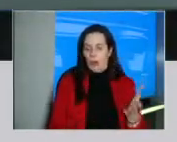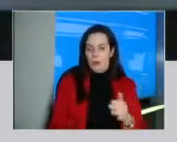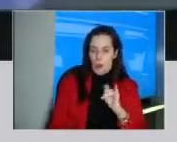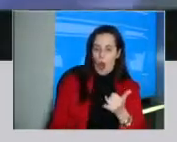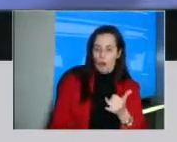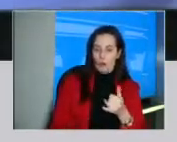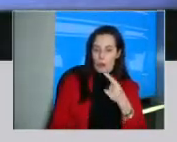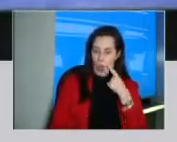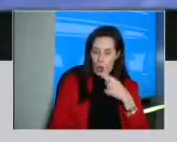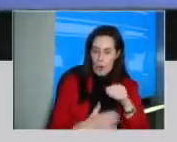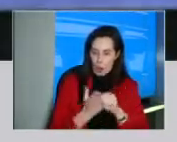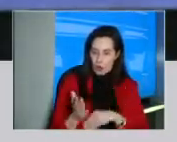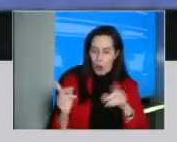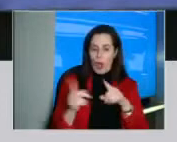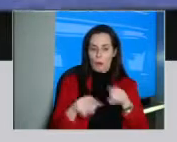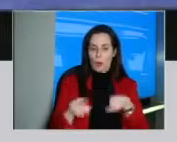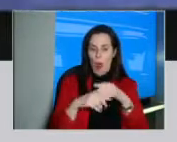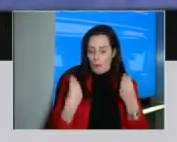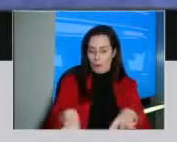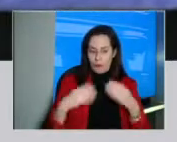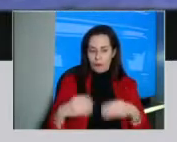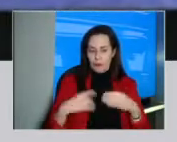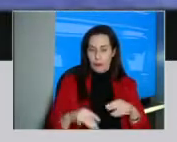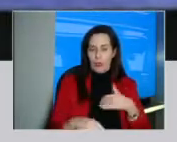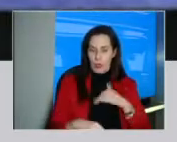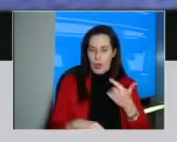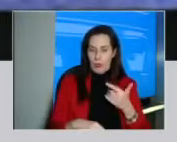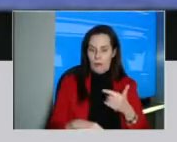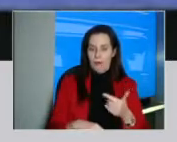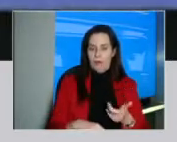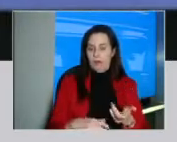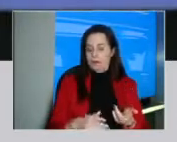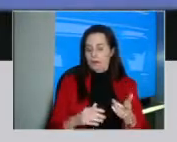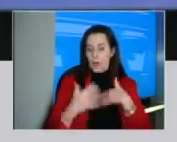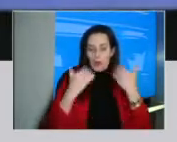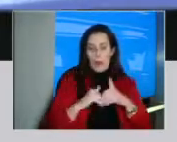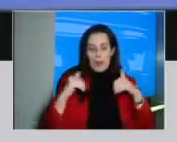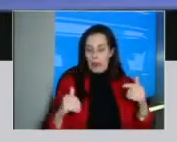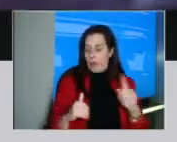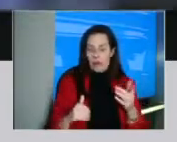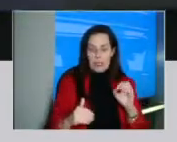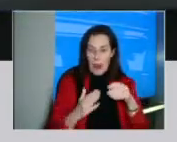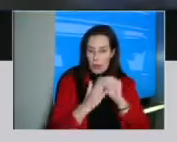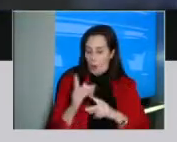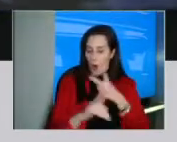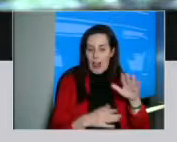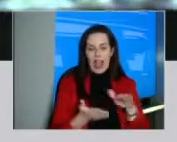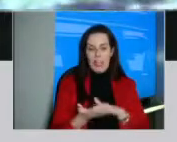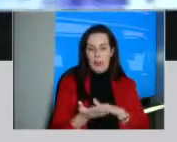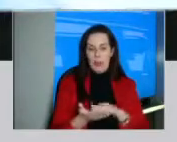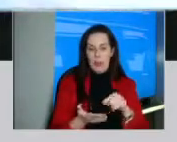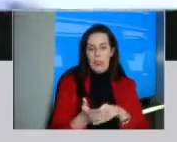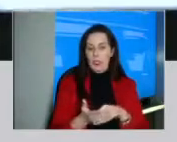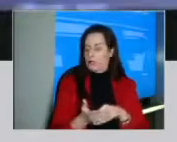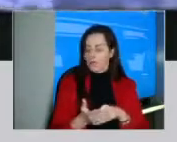נכון, יראו אותו ברשימת הקולות הפסולים, שאנחנו כן מונים אותם בנפרד, אבל הוא לא יספר, אם הרשימה לא עוברת אחוז החסימה,